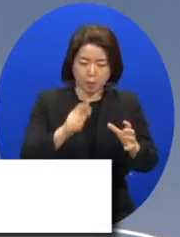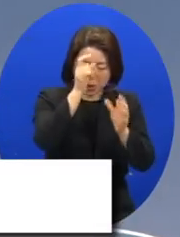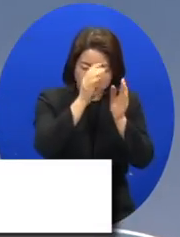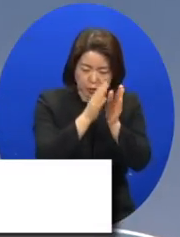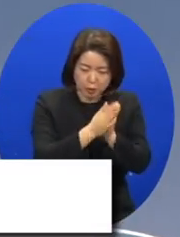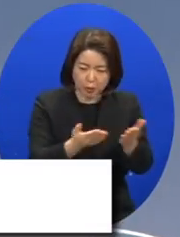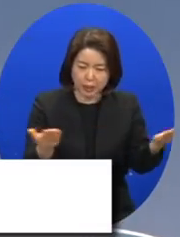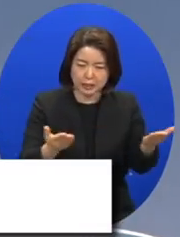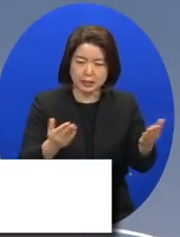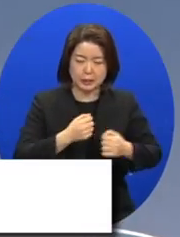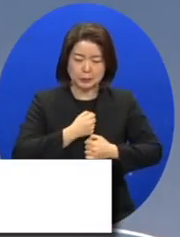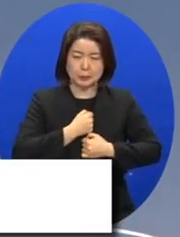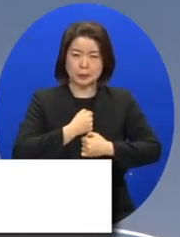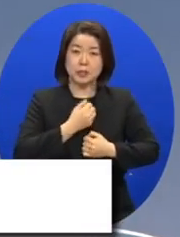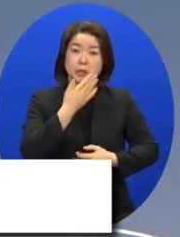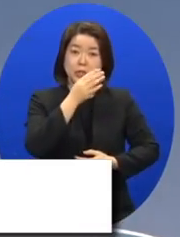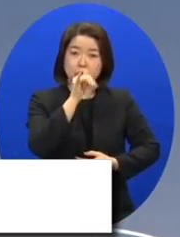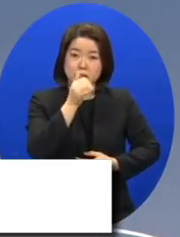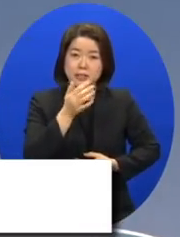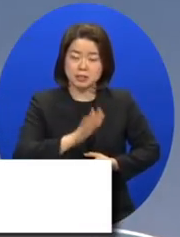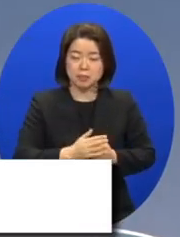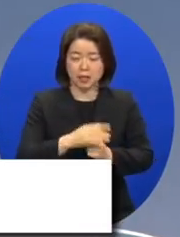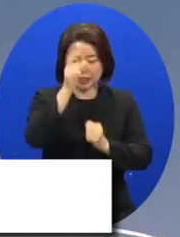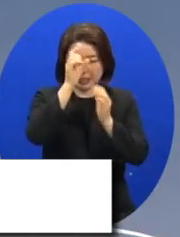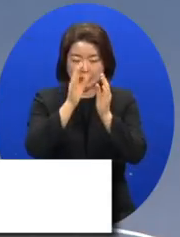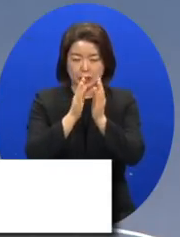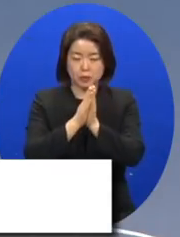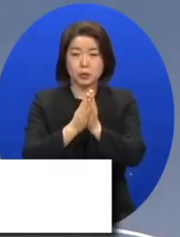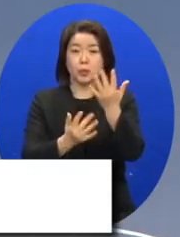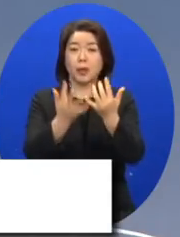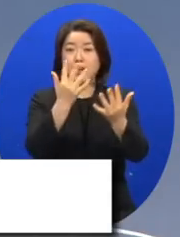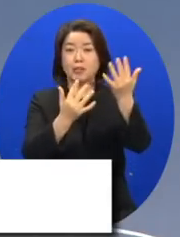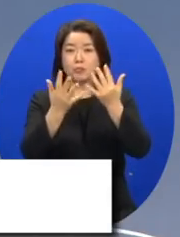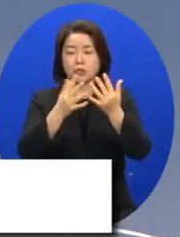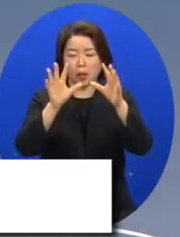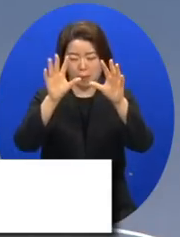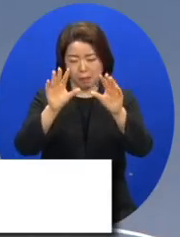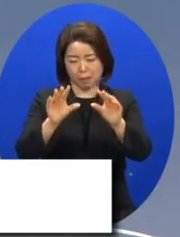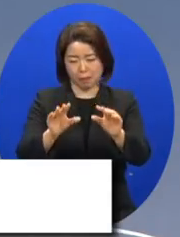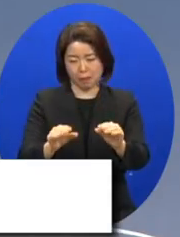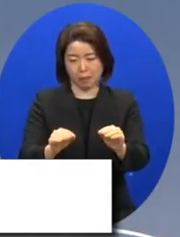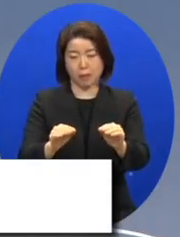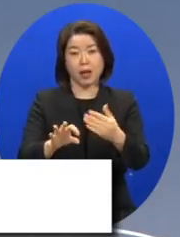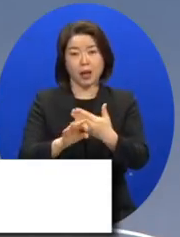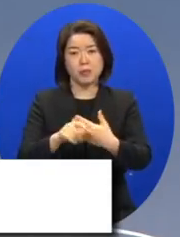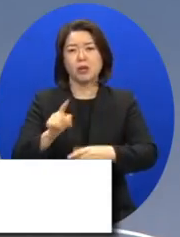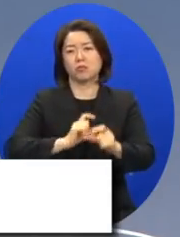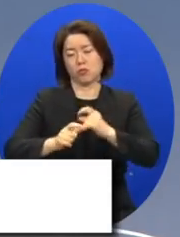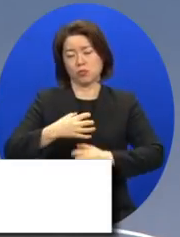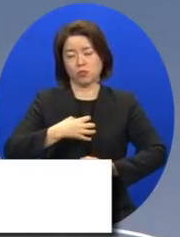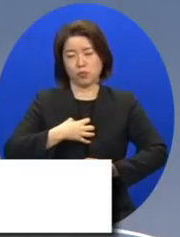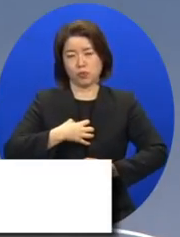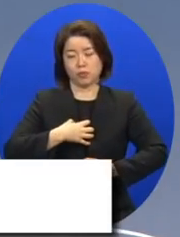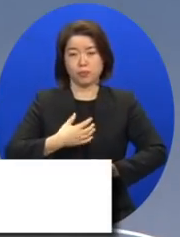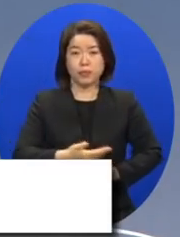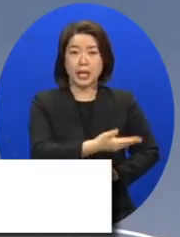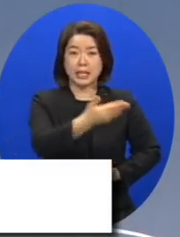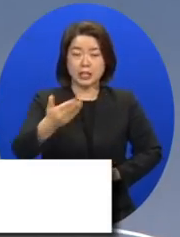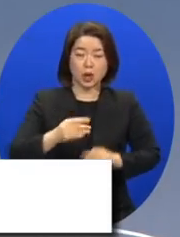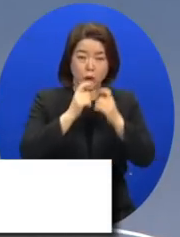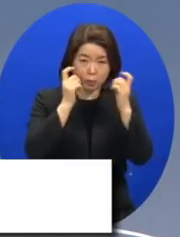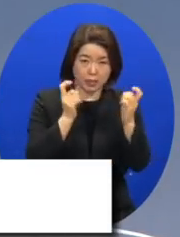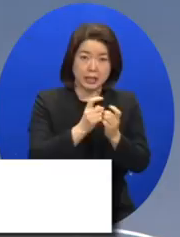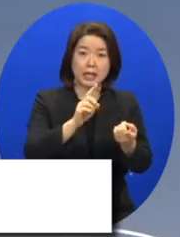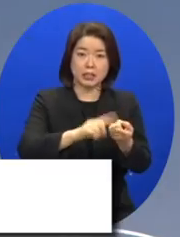없지만 기도의 불이 꺼지는 것은 참 더 위험한 일입니다 여러분 개인적으로 5 1시간